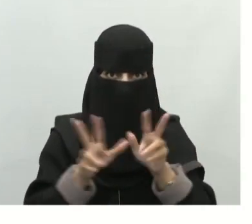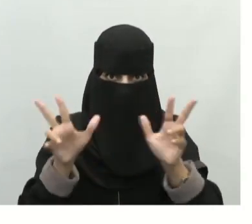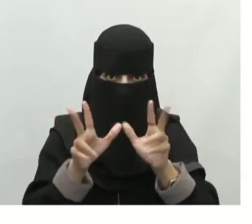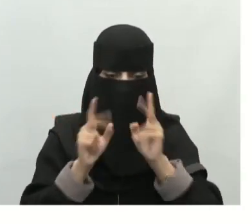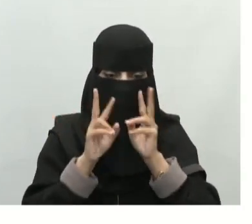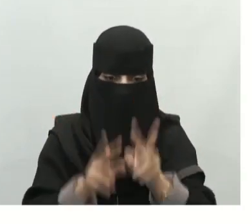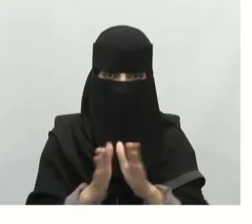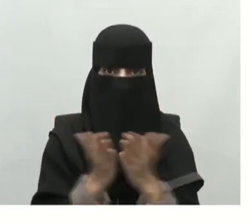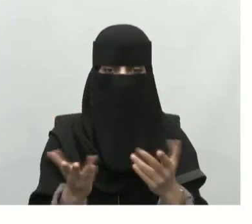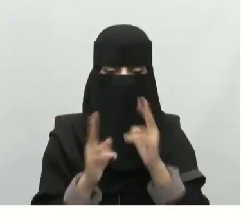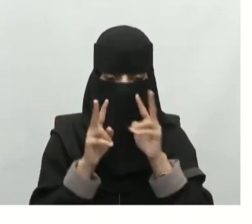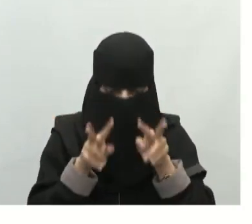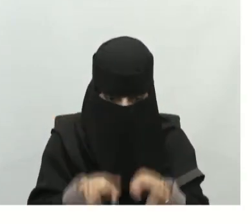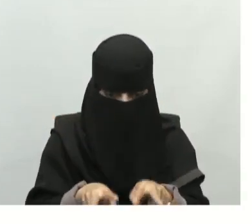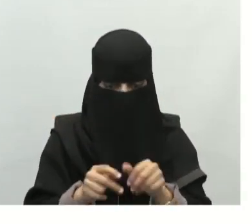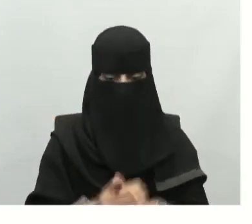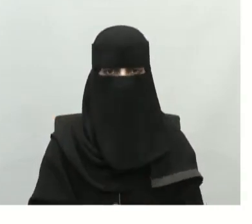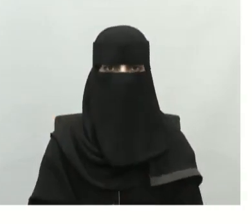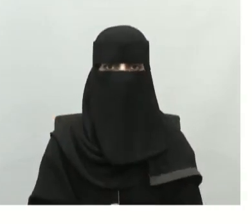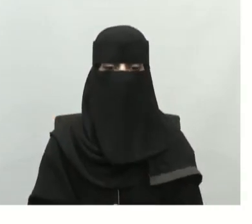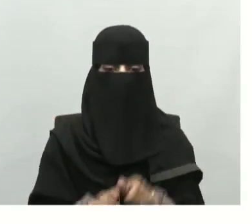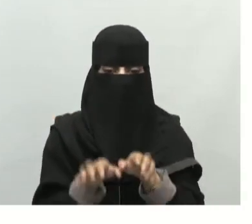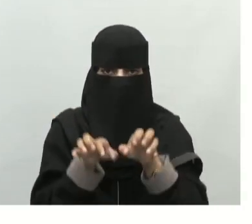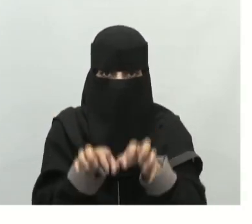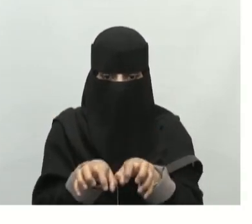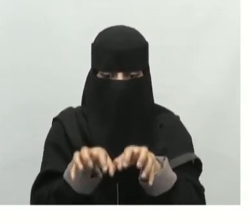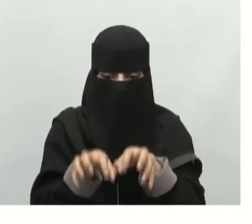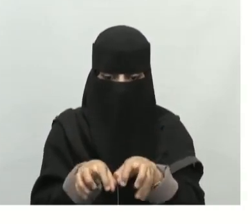شاهدوها في الكتاب والسلحفاه